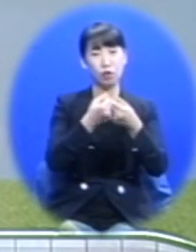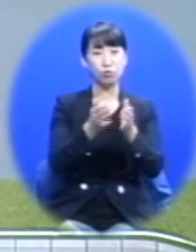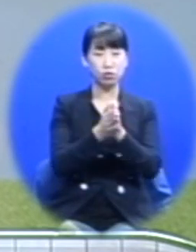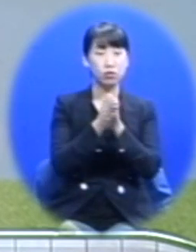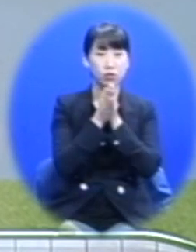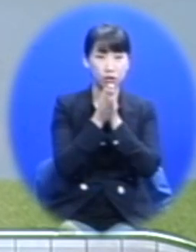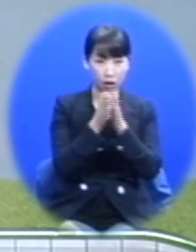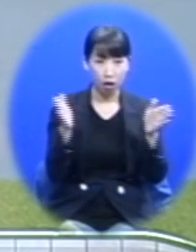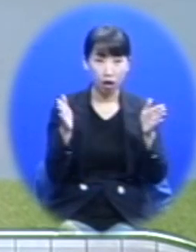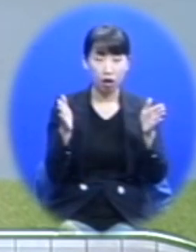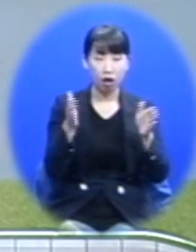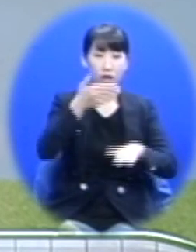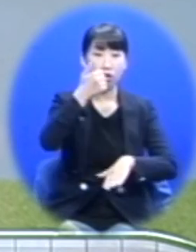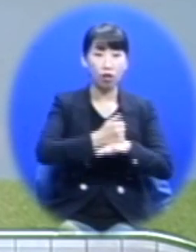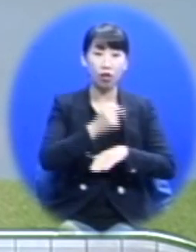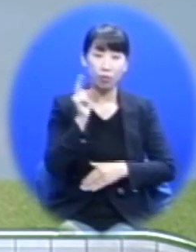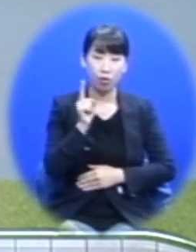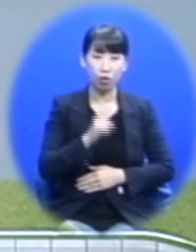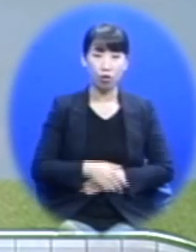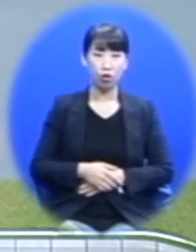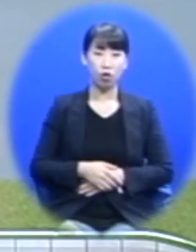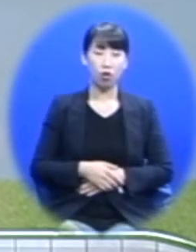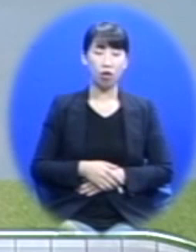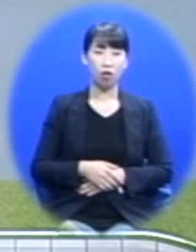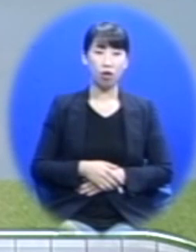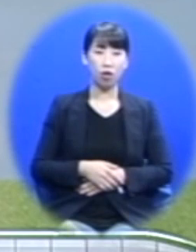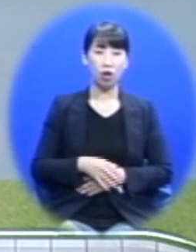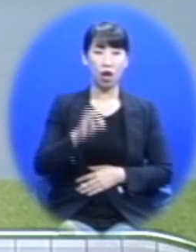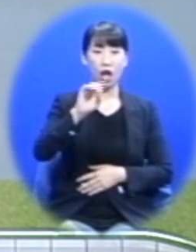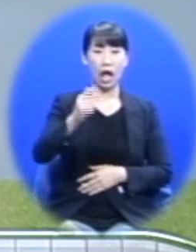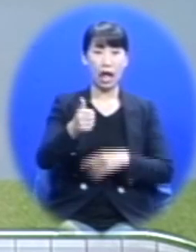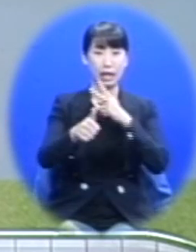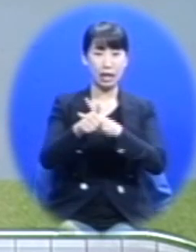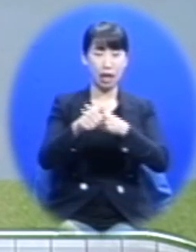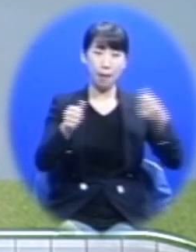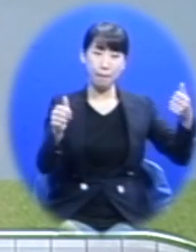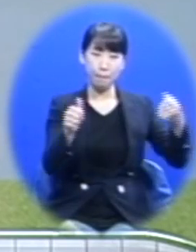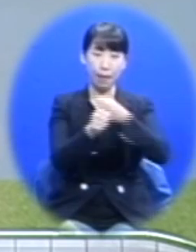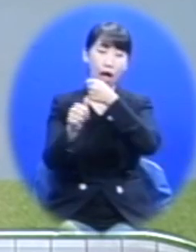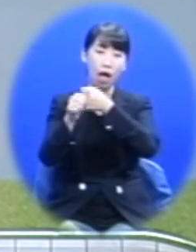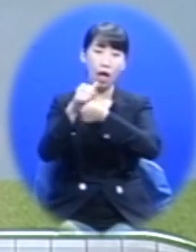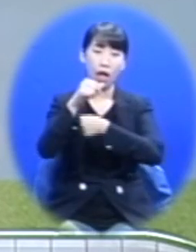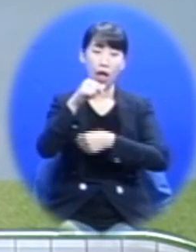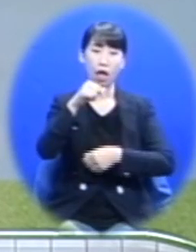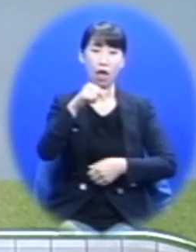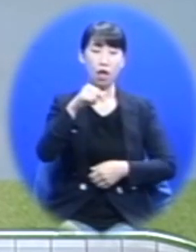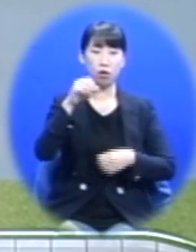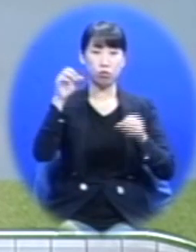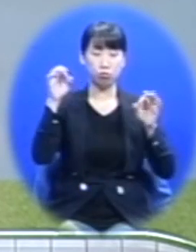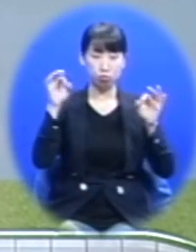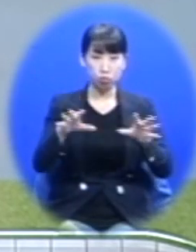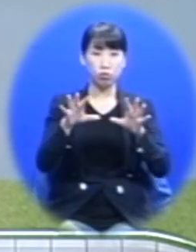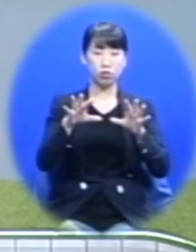나갑니다. 결과는 너무 허무할 정도로 한 방에 갔어요. 그 아이가 때린 주먹 한